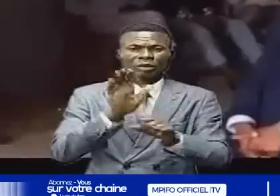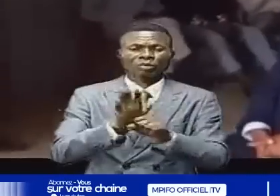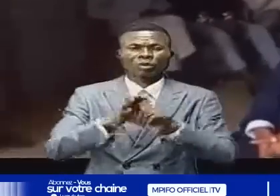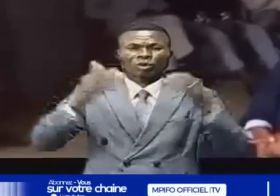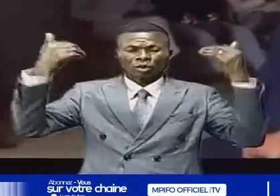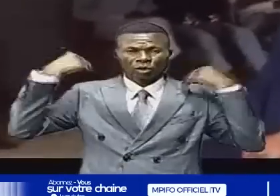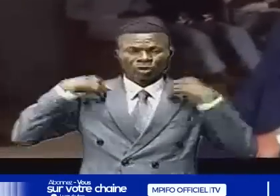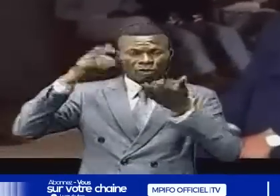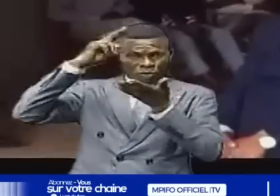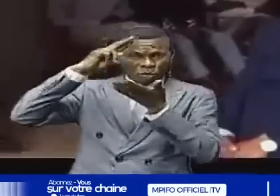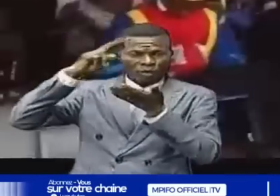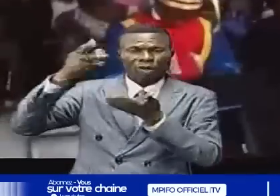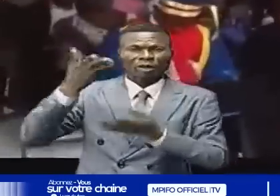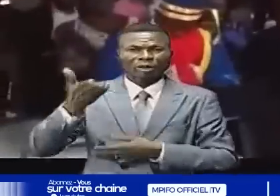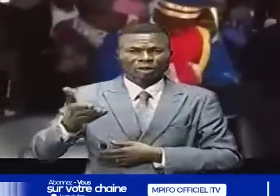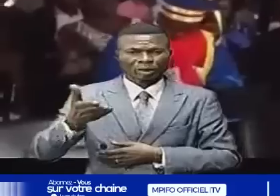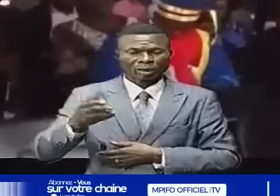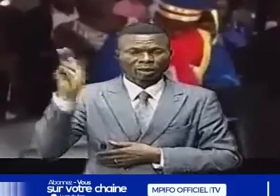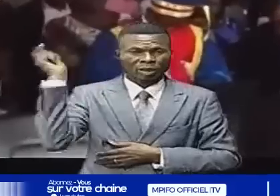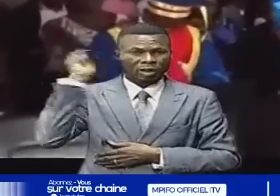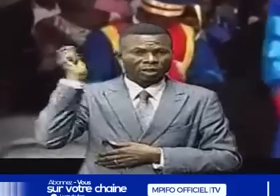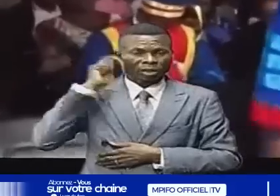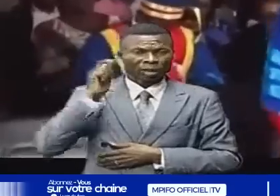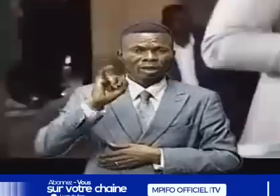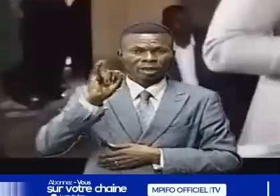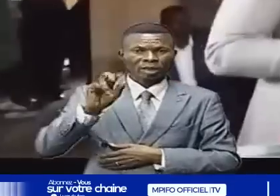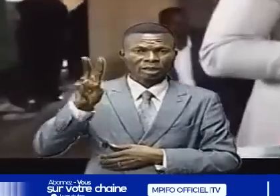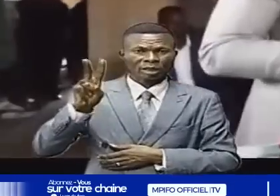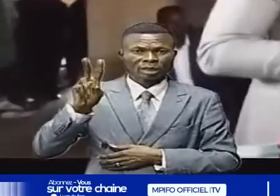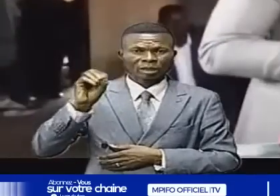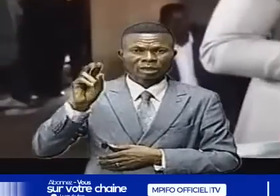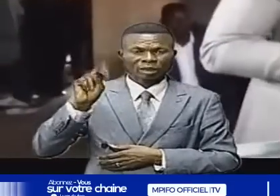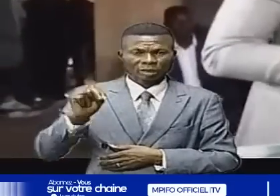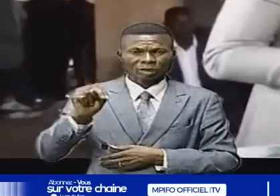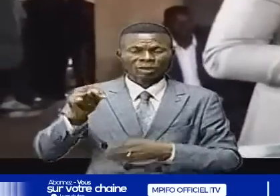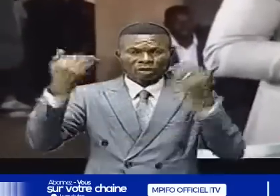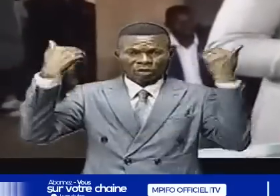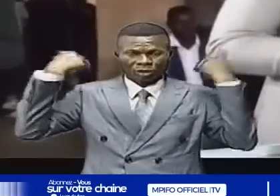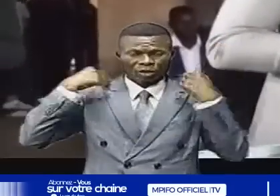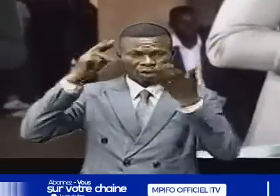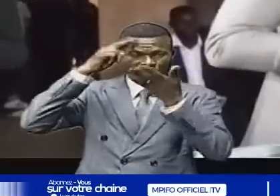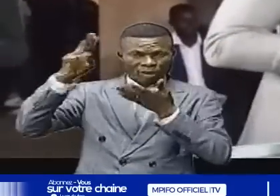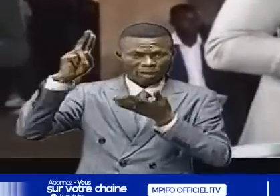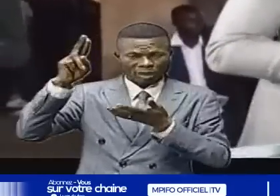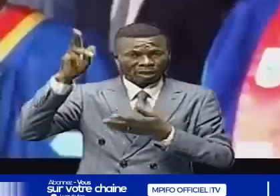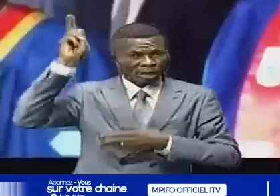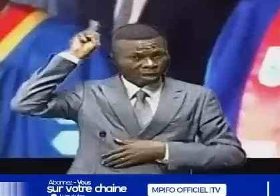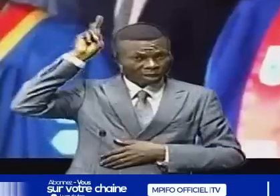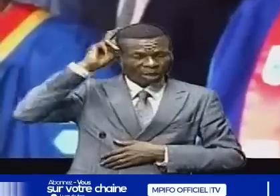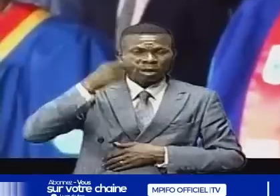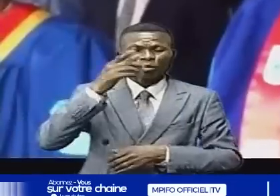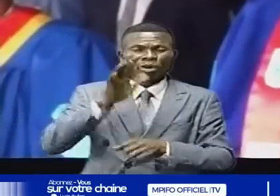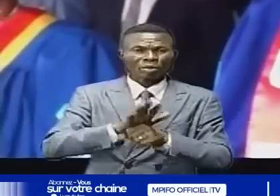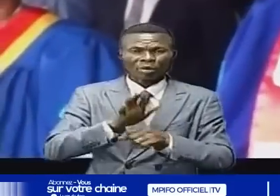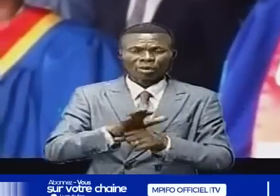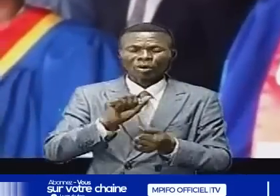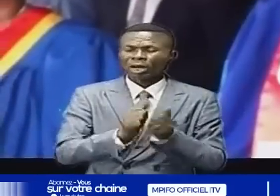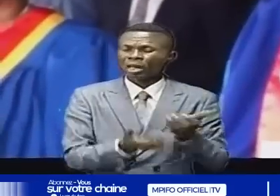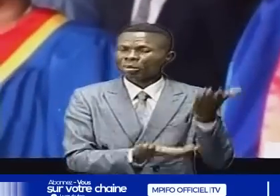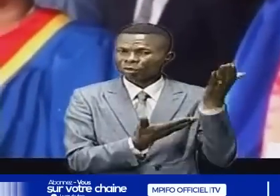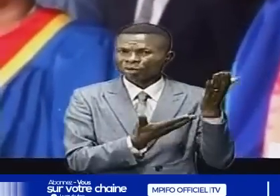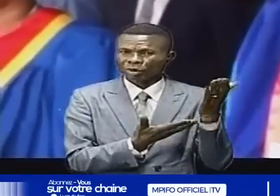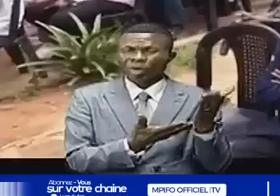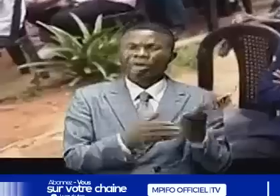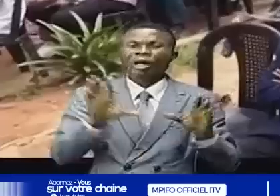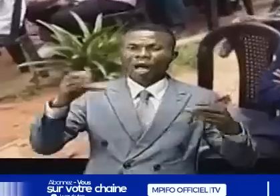autorités académiques. Le professeur Yvon Mwenge, recteur de l'université, a insisté sur les préalables pour être